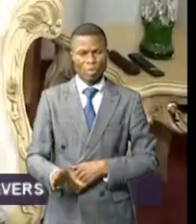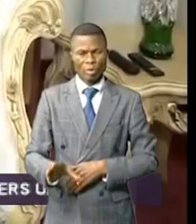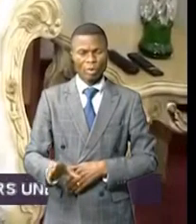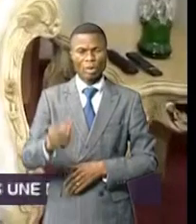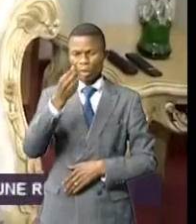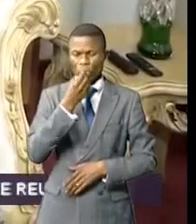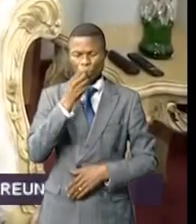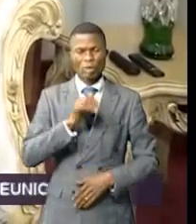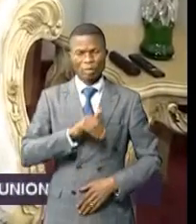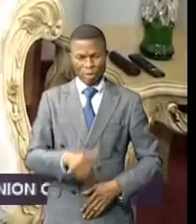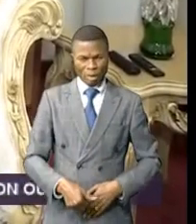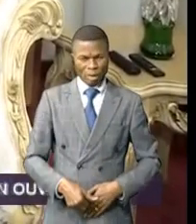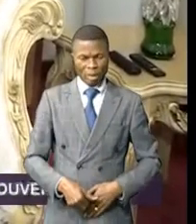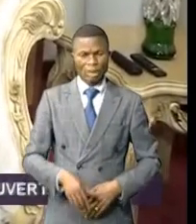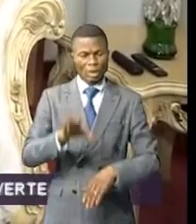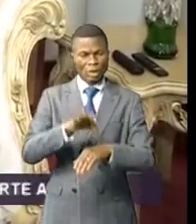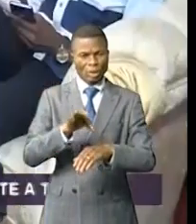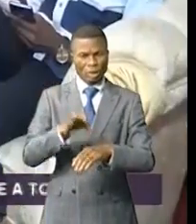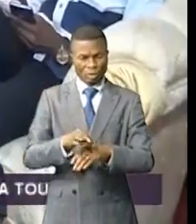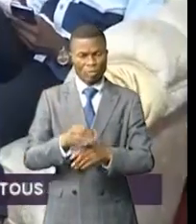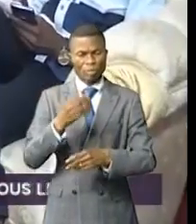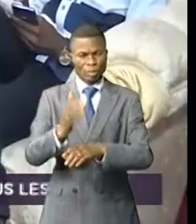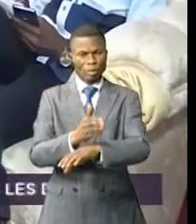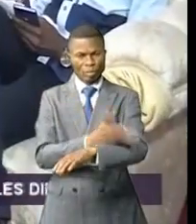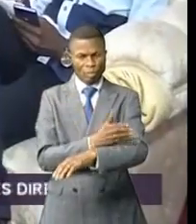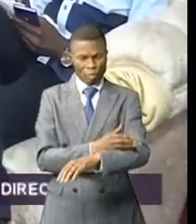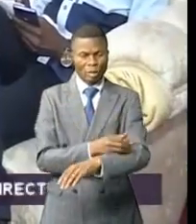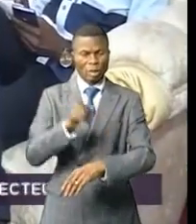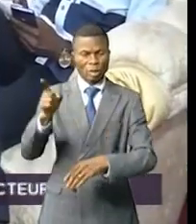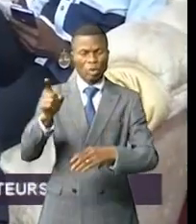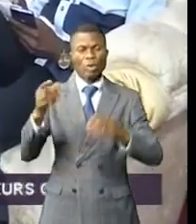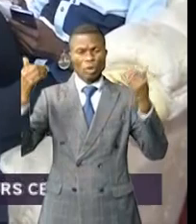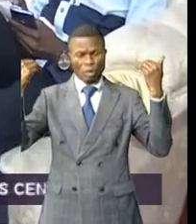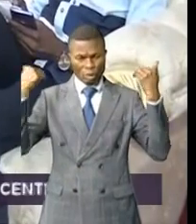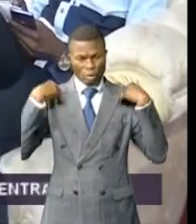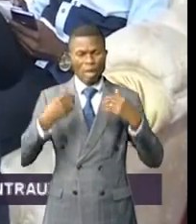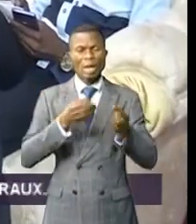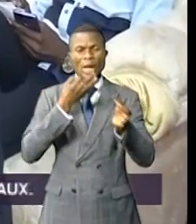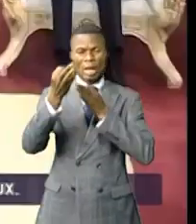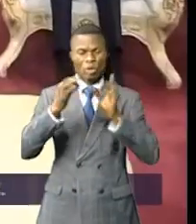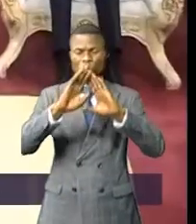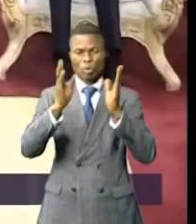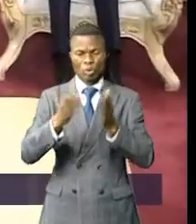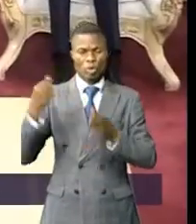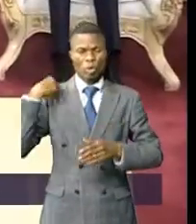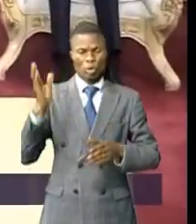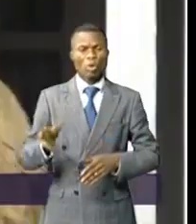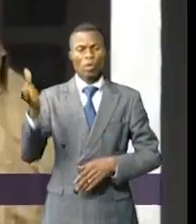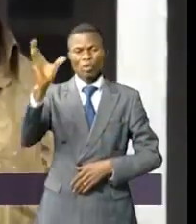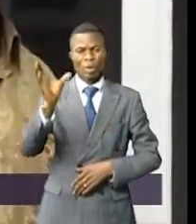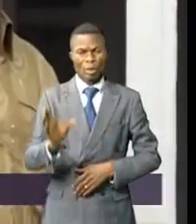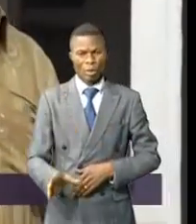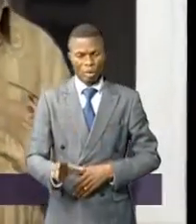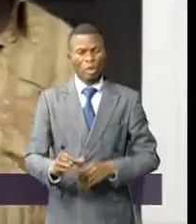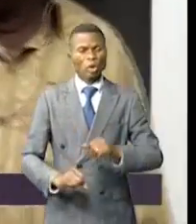Joseph Kasavubu. L'occasion faisant des larrons, Badou Wabadou chez Tonton témoigne auprès du gouverneur du Congo central